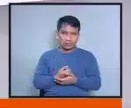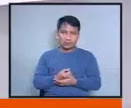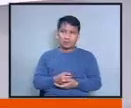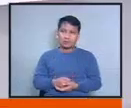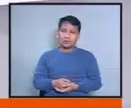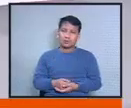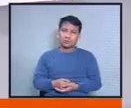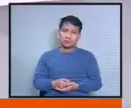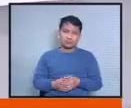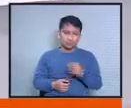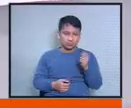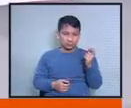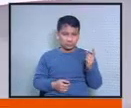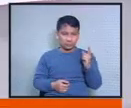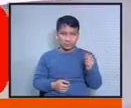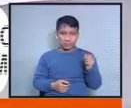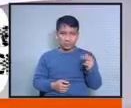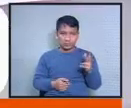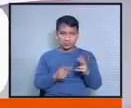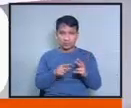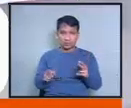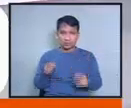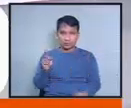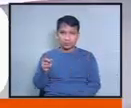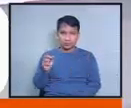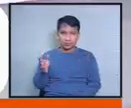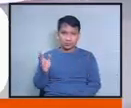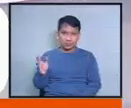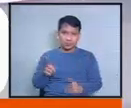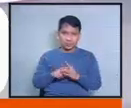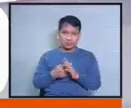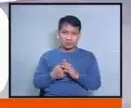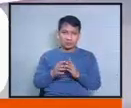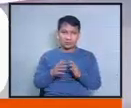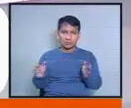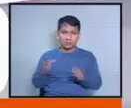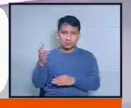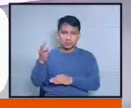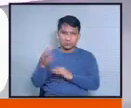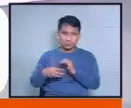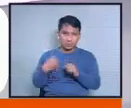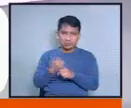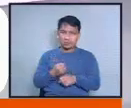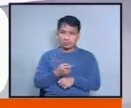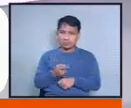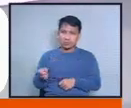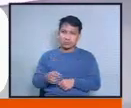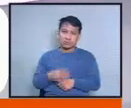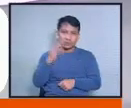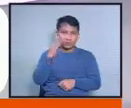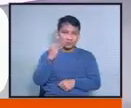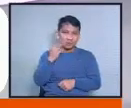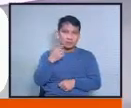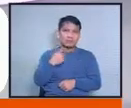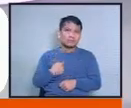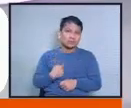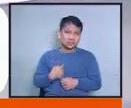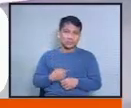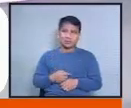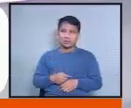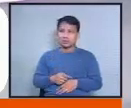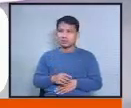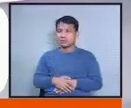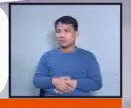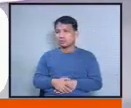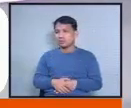Sa 2013 nga po, sir, 150 pong start mo. Kasi po, 6 na taon. Seryoso? Opo. Naranasan po namin yun. Hanggang sa naging